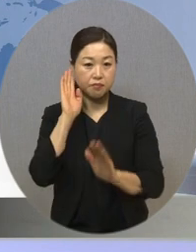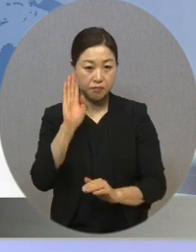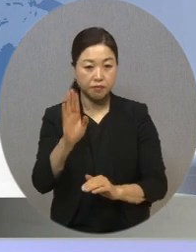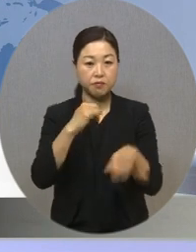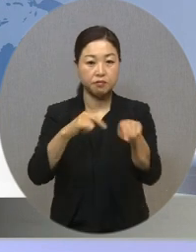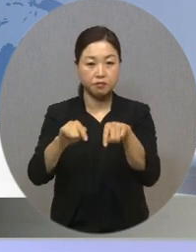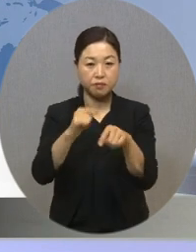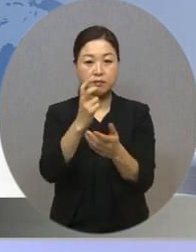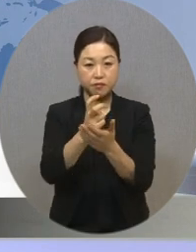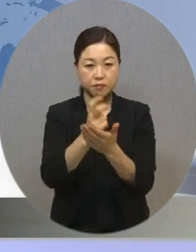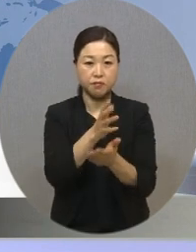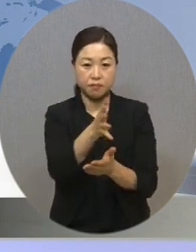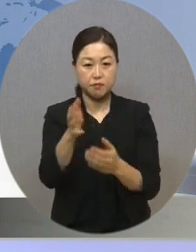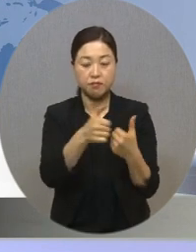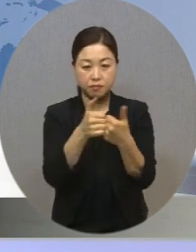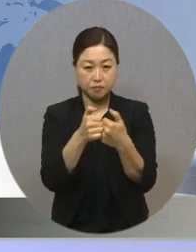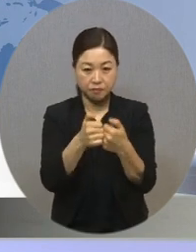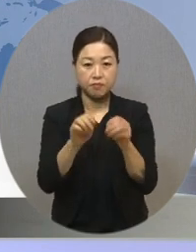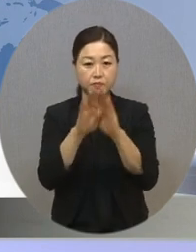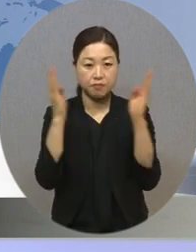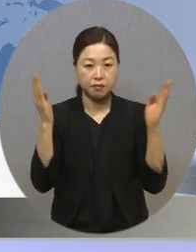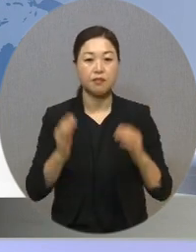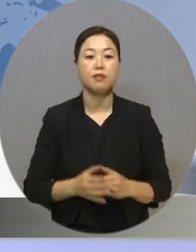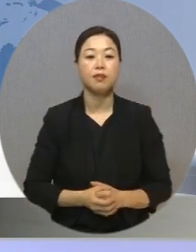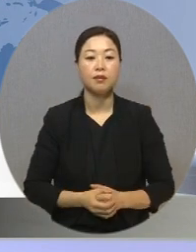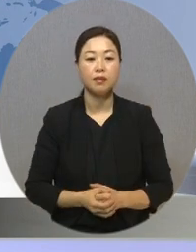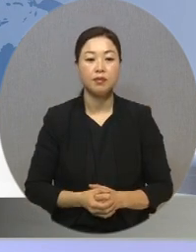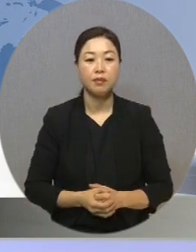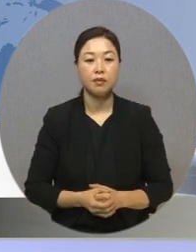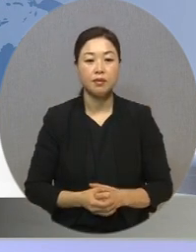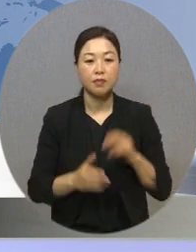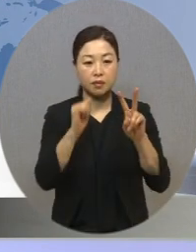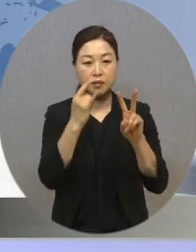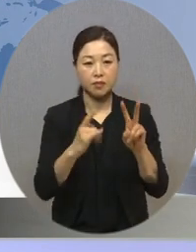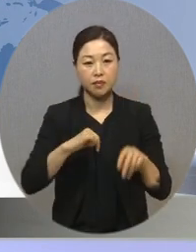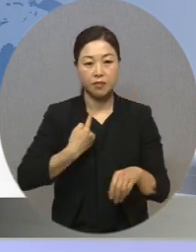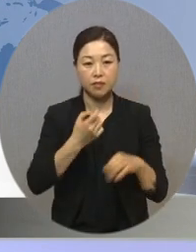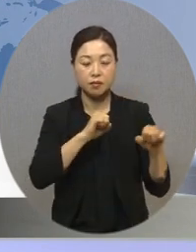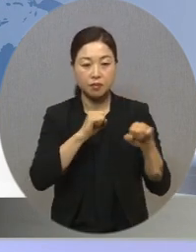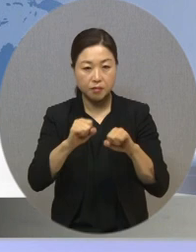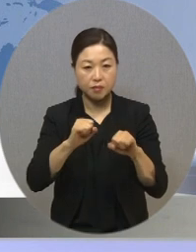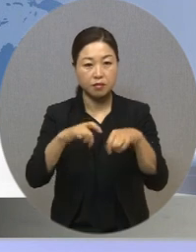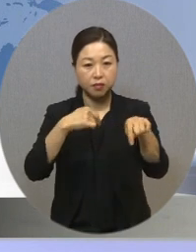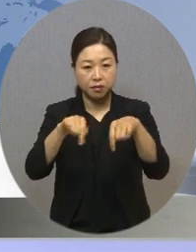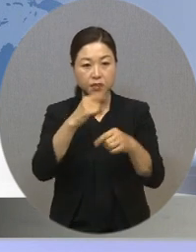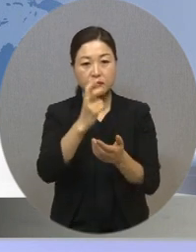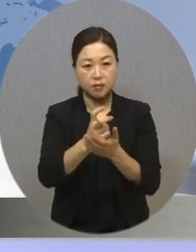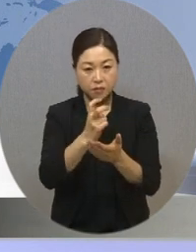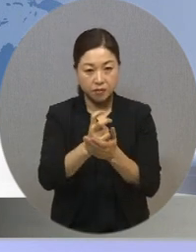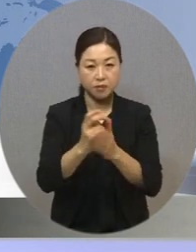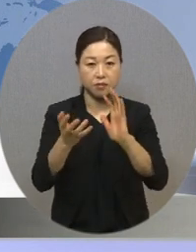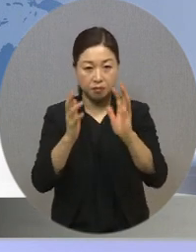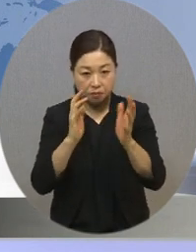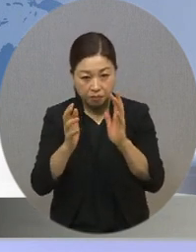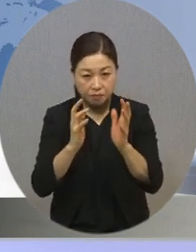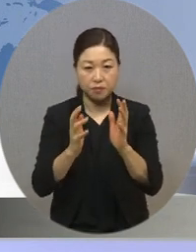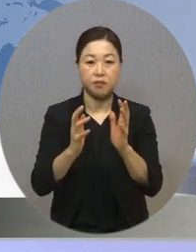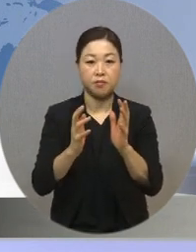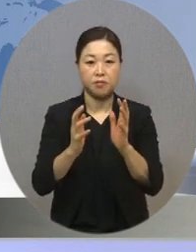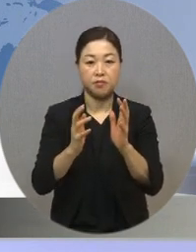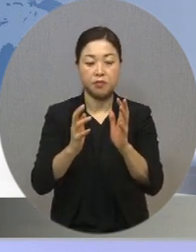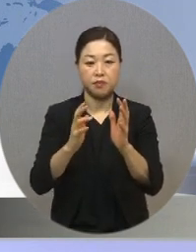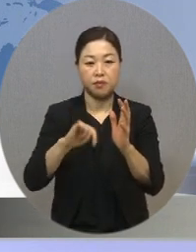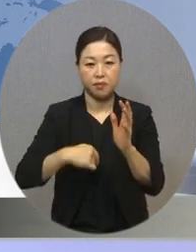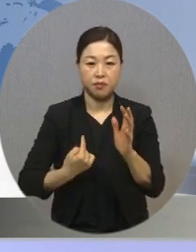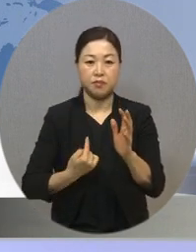정책 방향을 논의하기 위한 자리가 마련됐습니다 제 2회 자활 정책 포럼과 함께 자활 사업 참여자와 종사자에